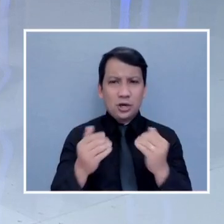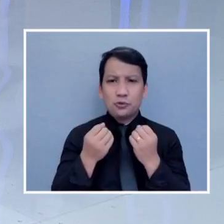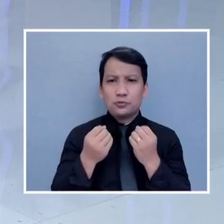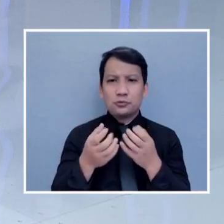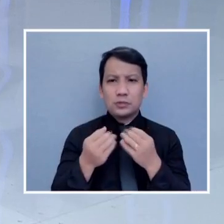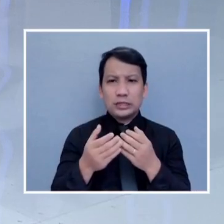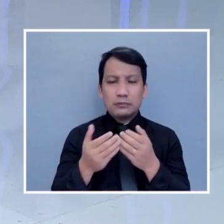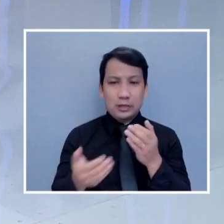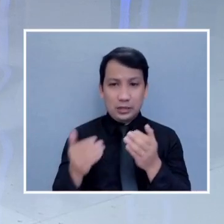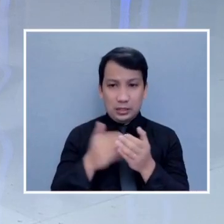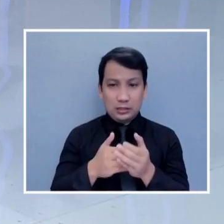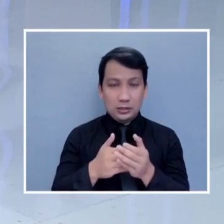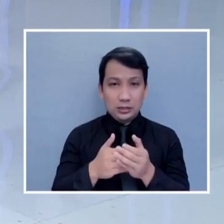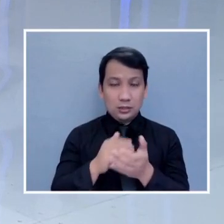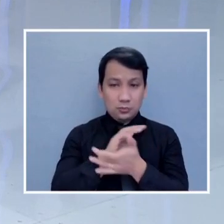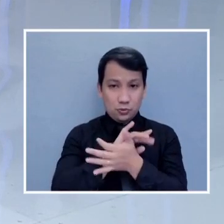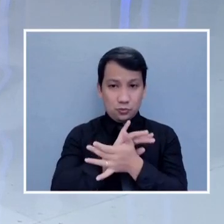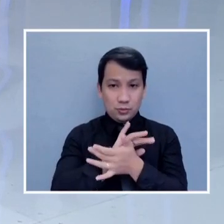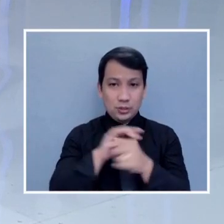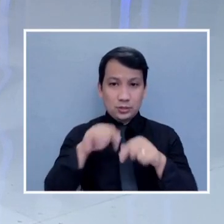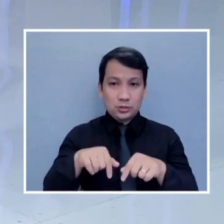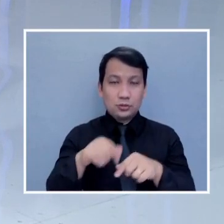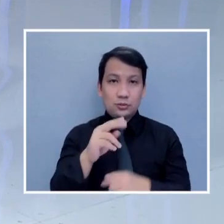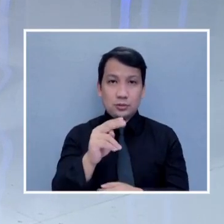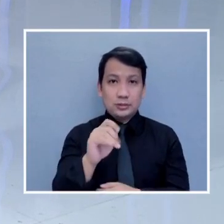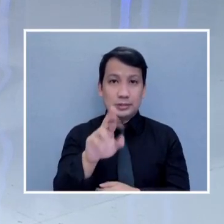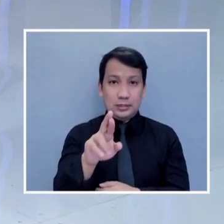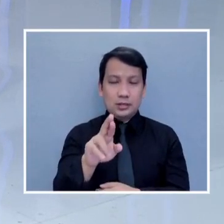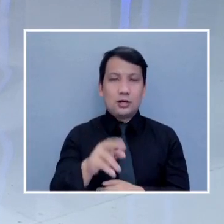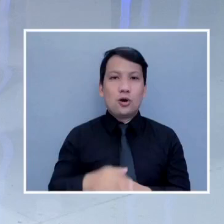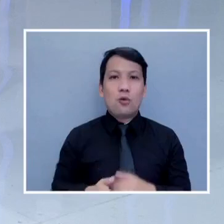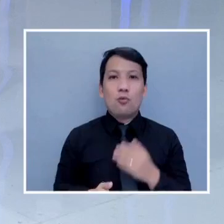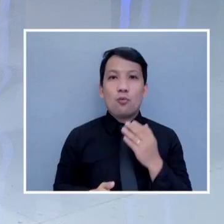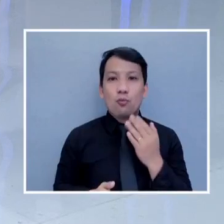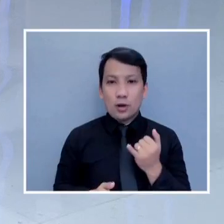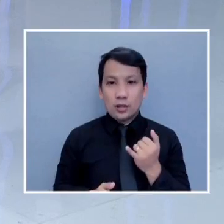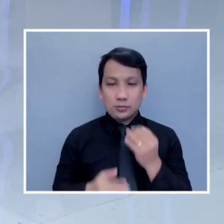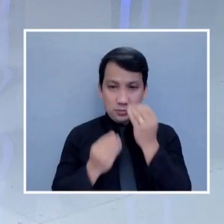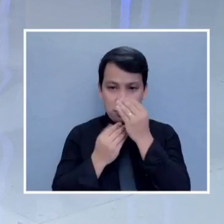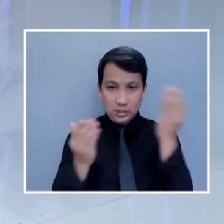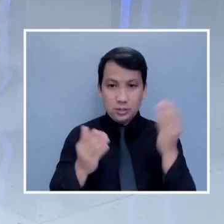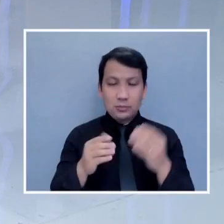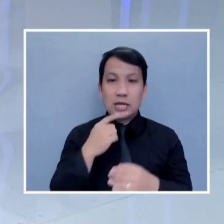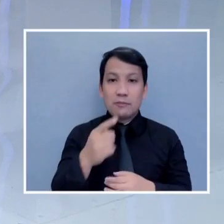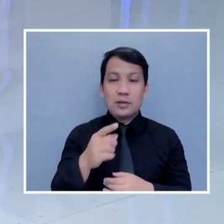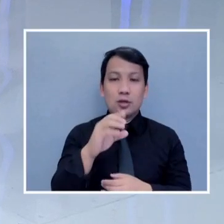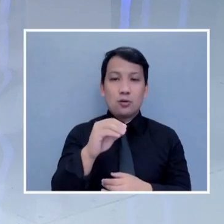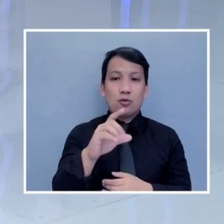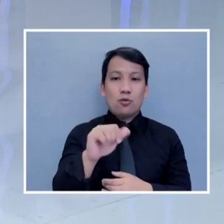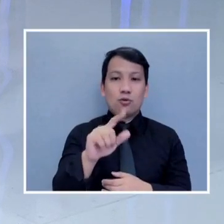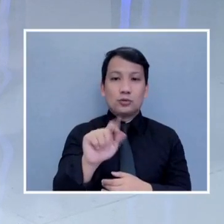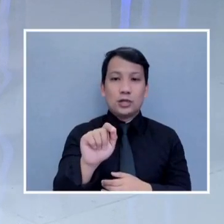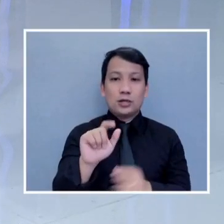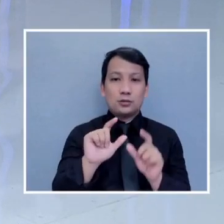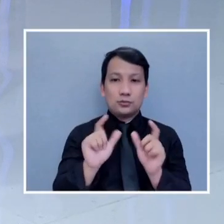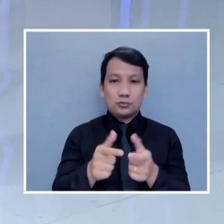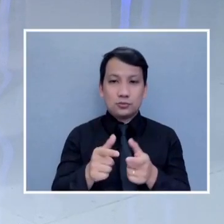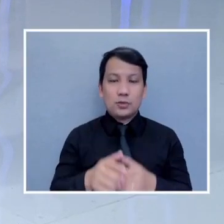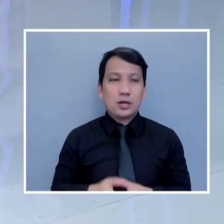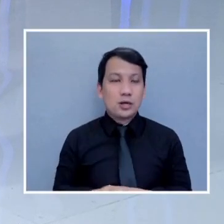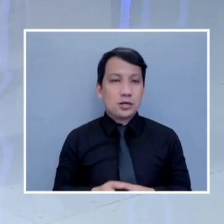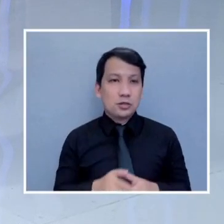ang kaso ng COVID-19 sa Metro Manila. Yan ay ayon sa Octa Research Group. Sa harap naman ng banta